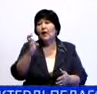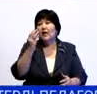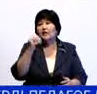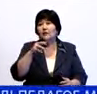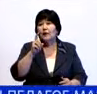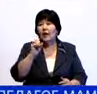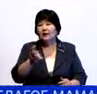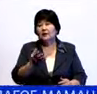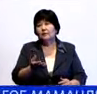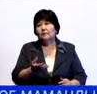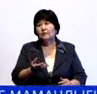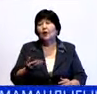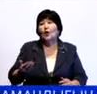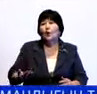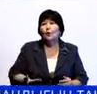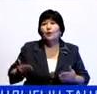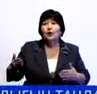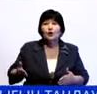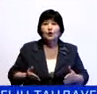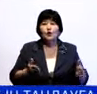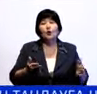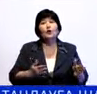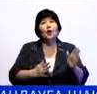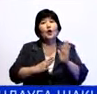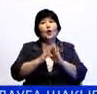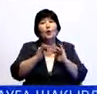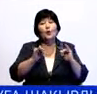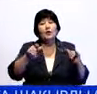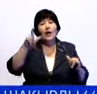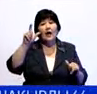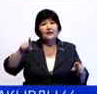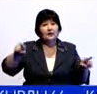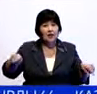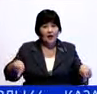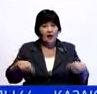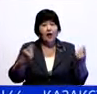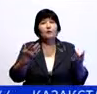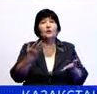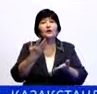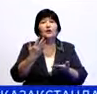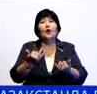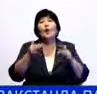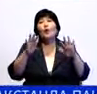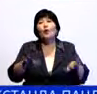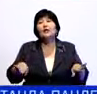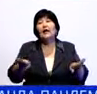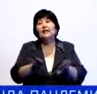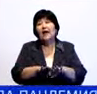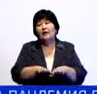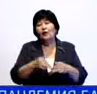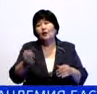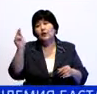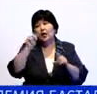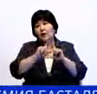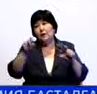Әшімханның өмір жолында оның өсуіне, азаматтық қалыптасуына үлес қосқан орта жайлы, оның